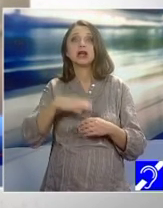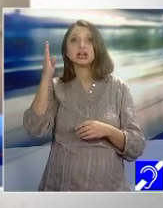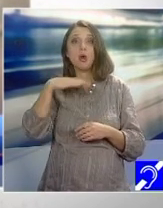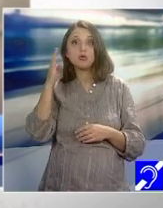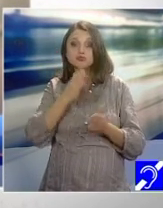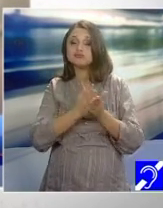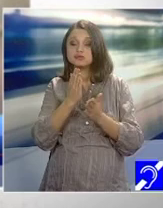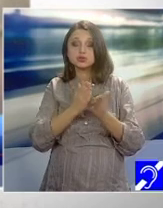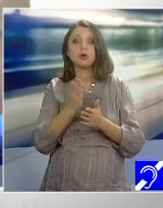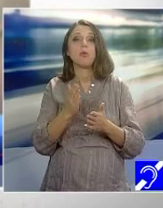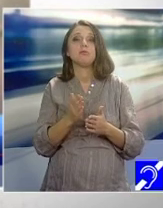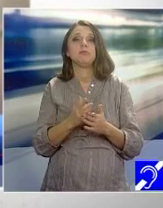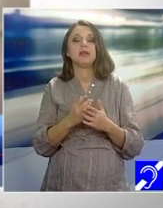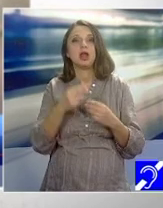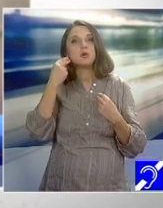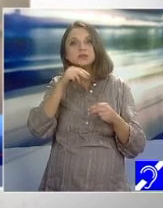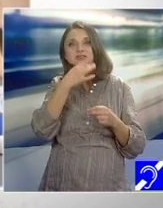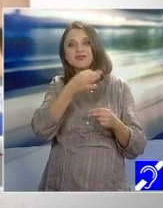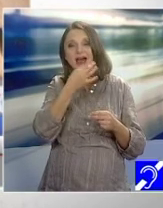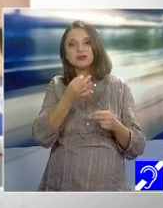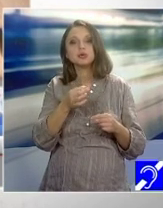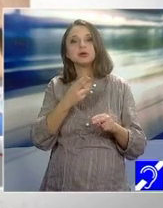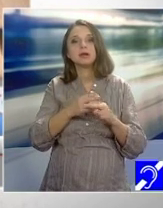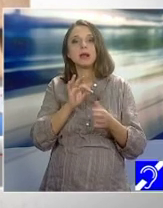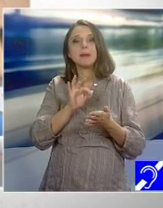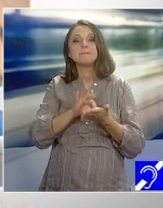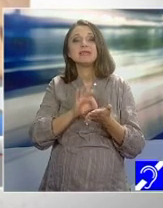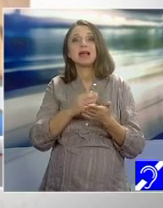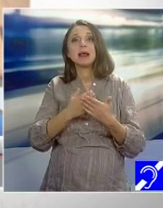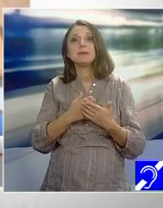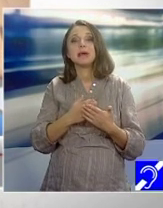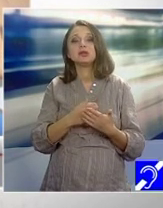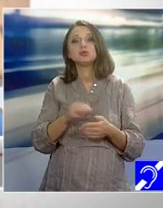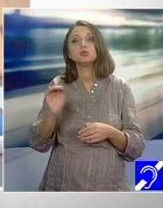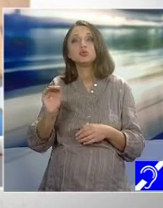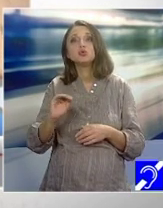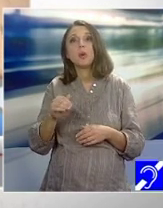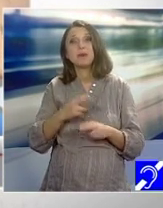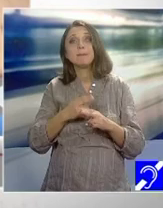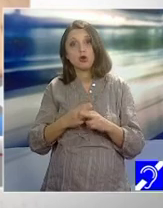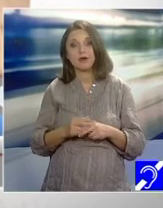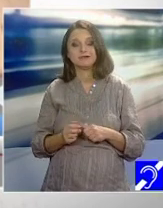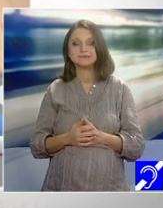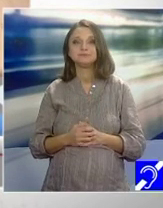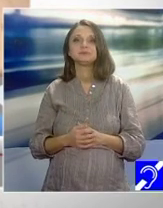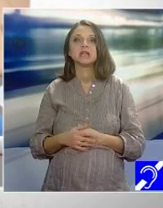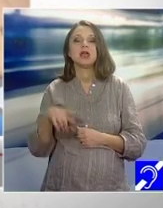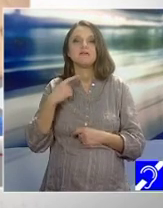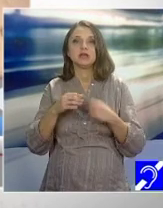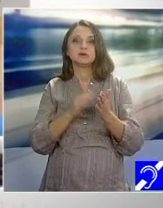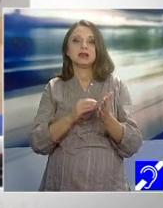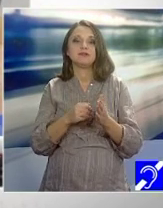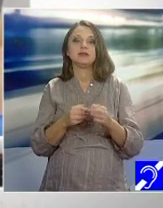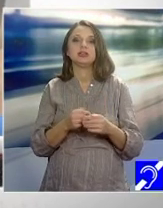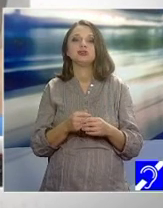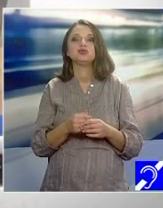sfaturi medicale pentru părinții care au copii bolnavi. Bună ziua, ce probleme aveți, vă rog? Peditel este un serviciu care funcționează din